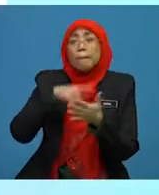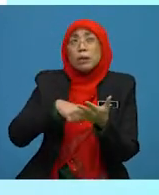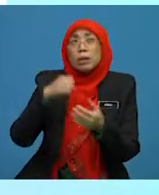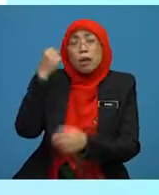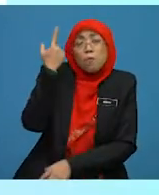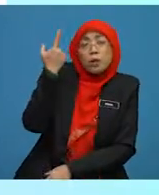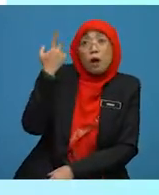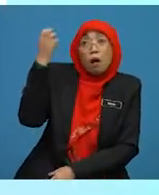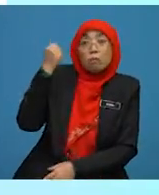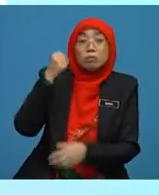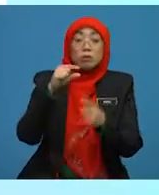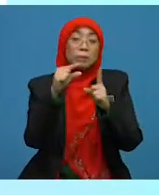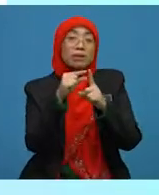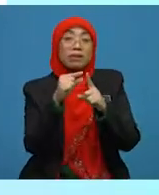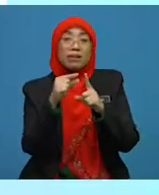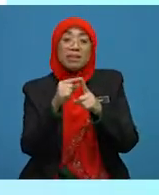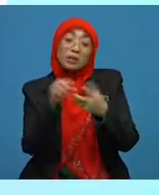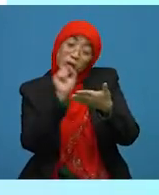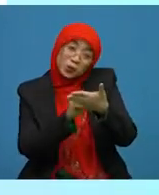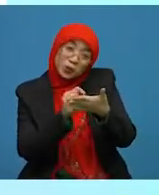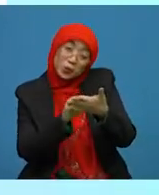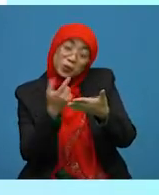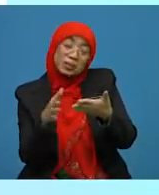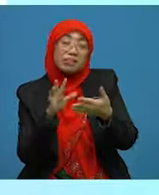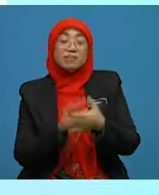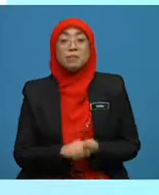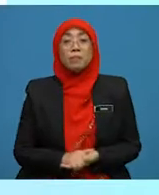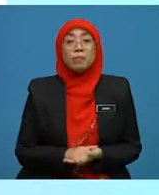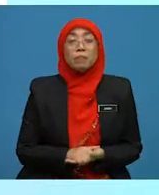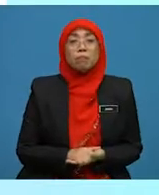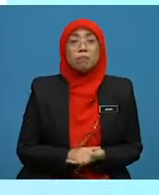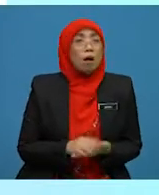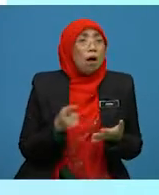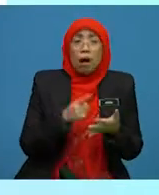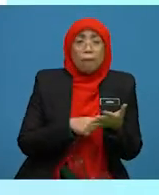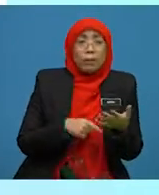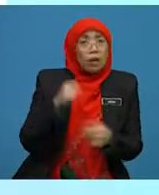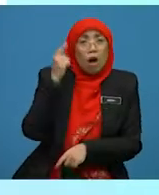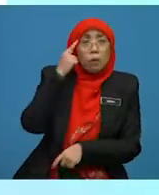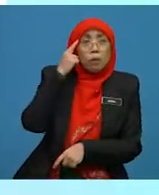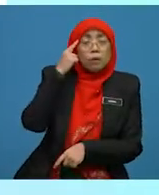Dan ketiga, rujukan, iaitu perkara atau benda yang dirujuk.